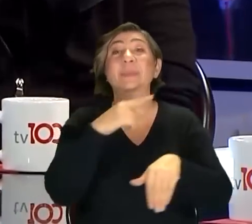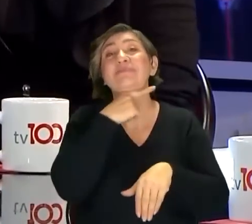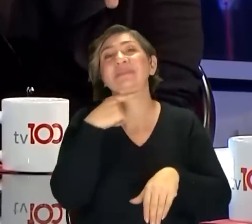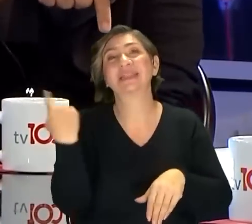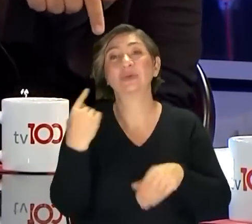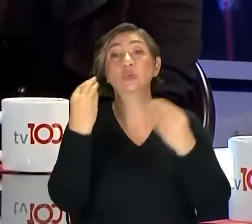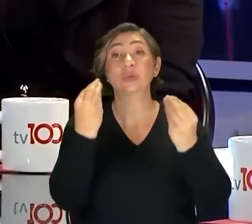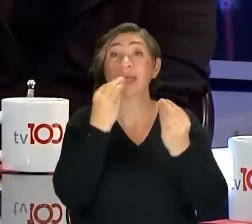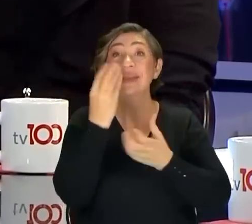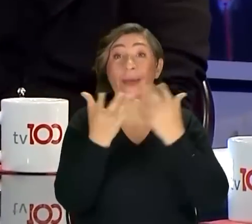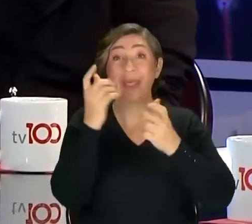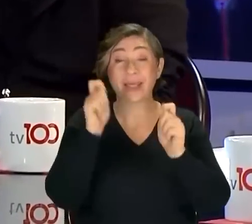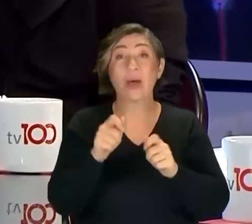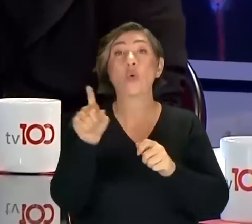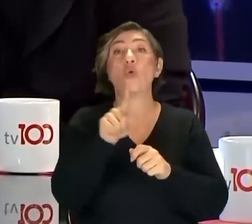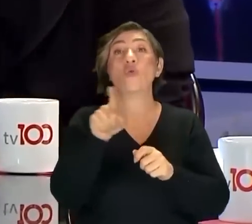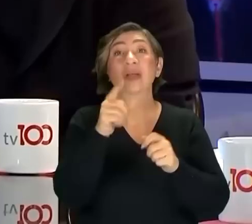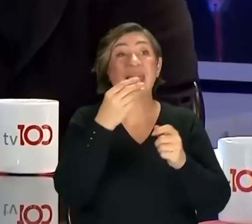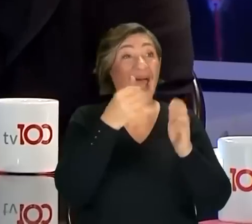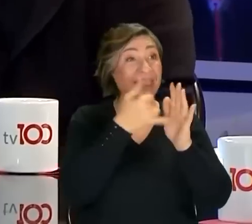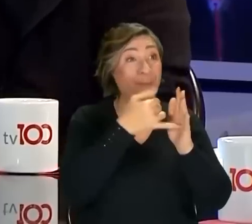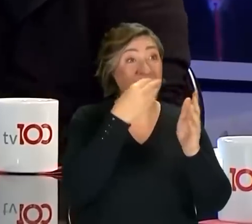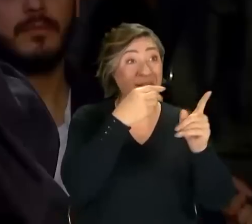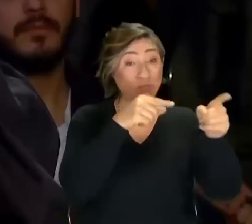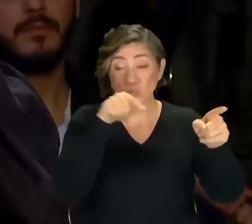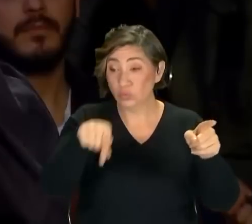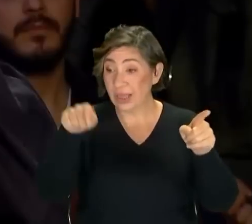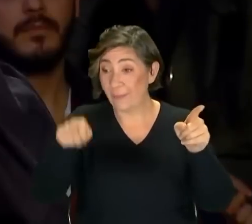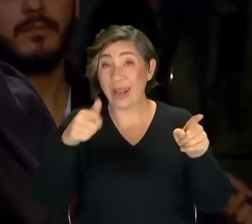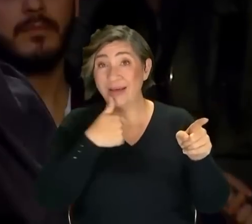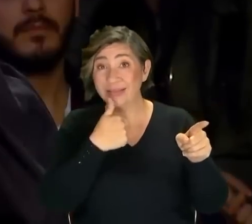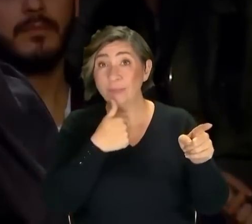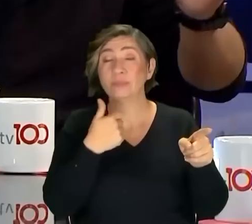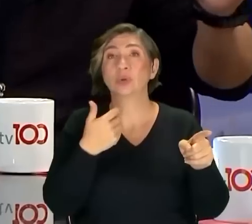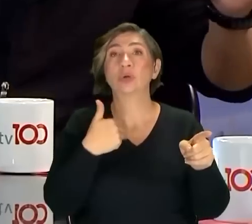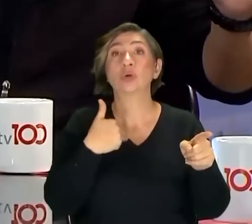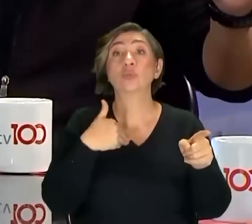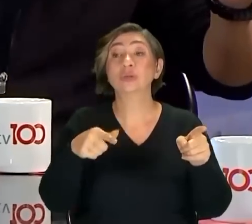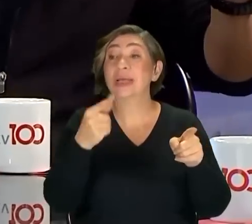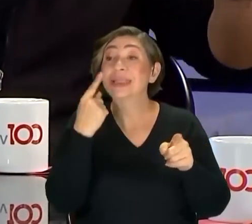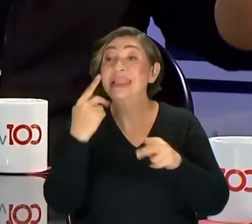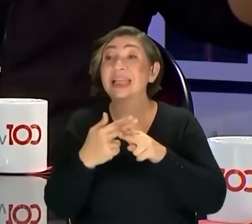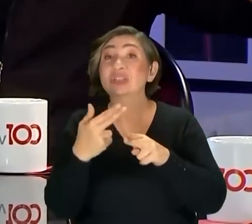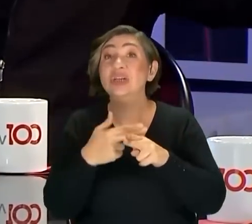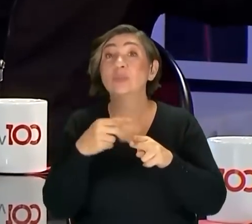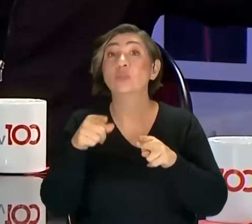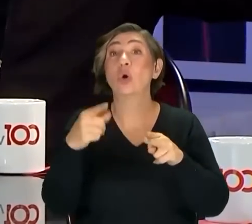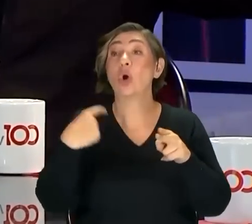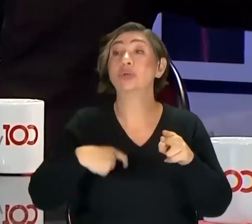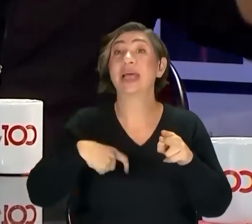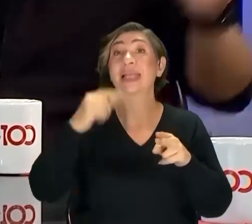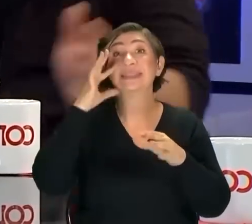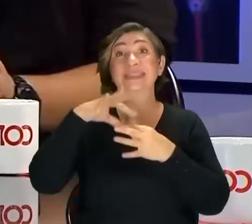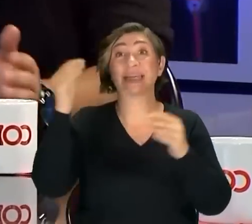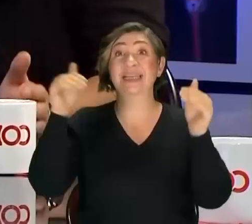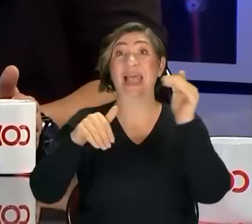değil. Çünkü düzgün yemek yapan yani senin Urfa'da yediğin yemeği, Antep'te yediğin yemeği burada yapan adam diyor ki gurme burası. Buraya diyor yalnızca diyor özel